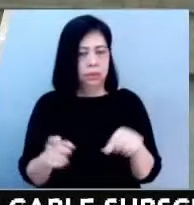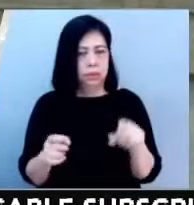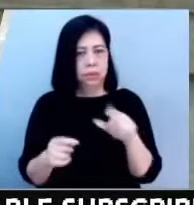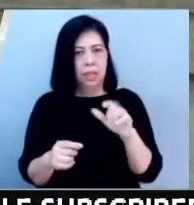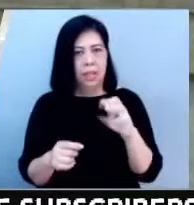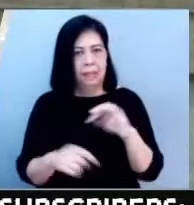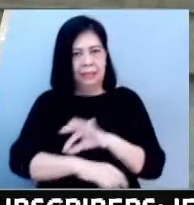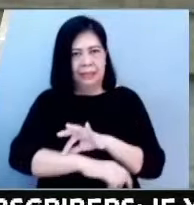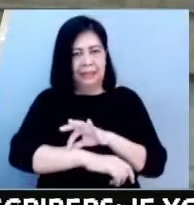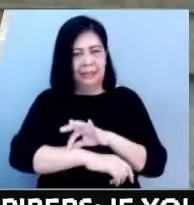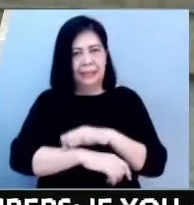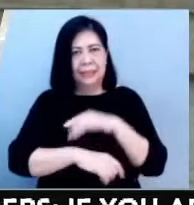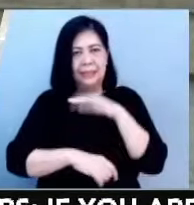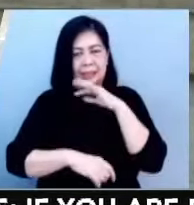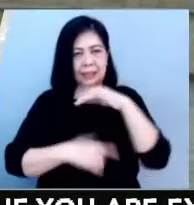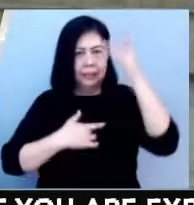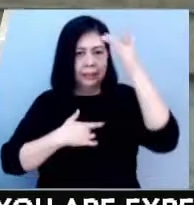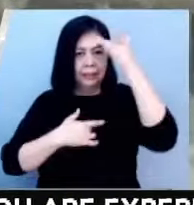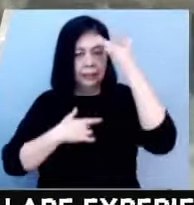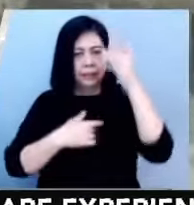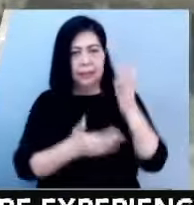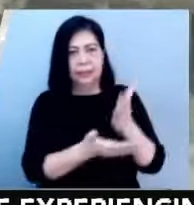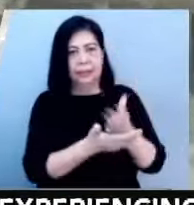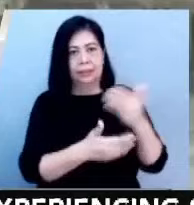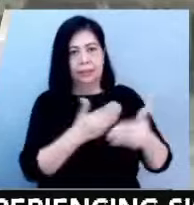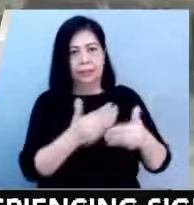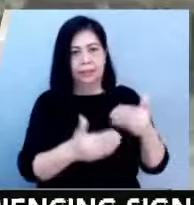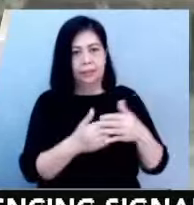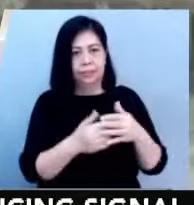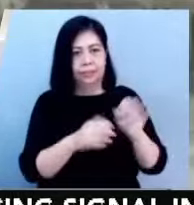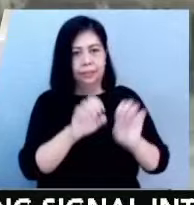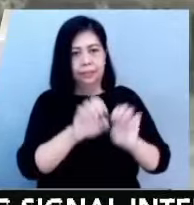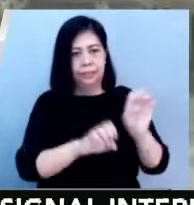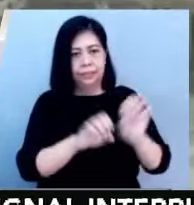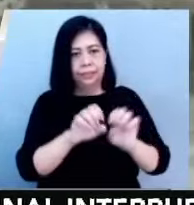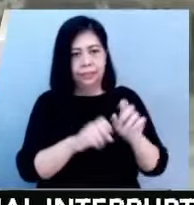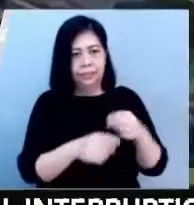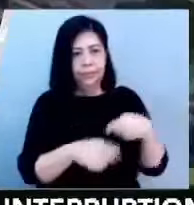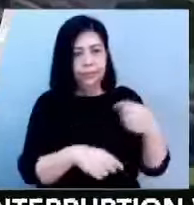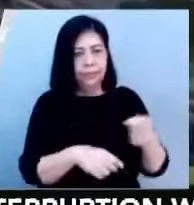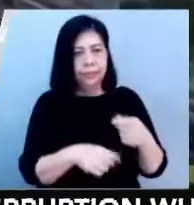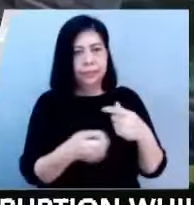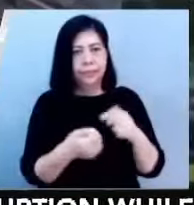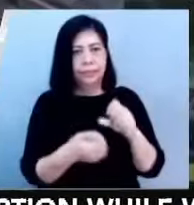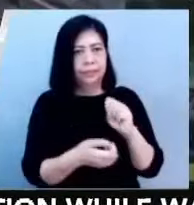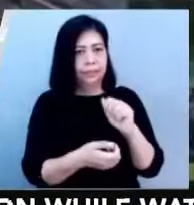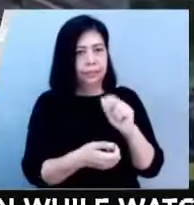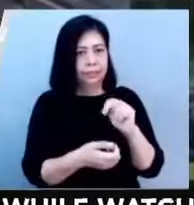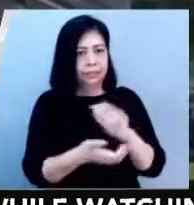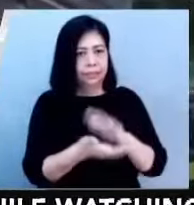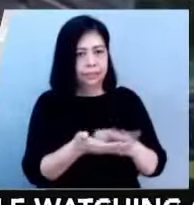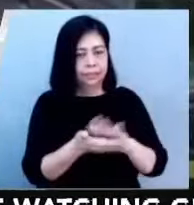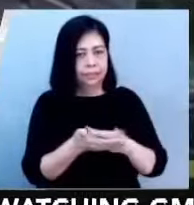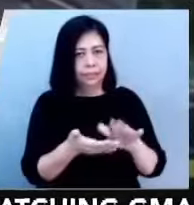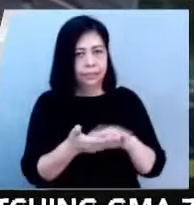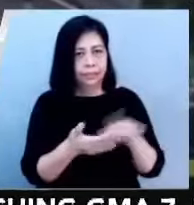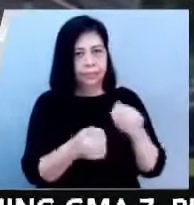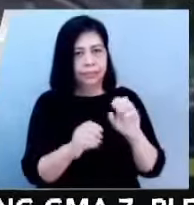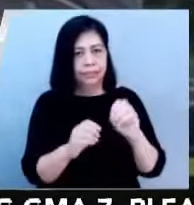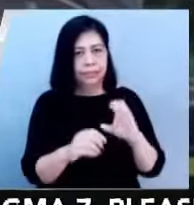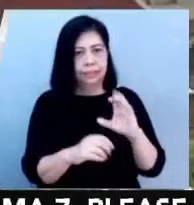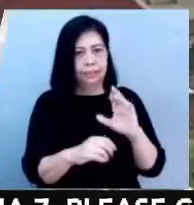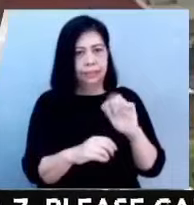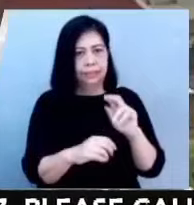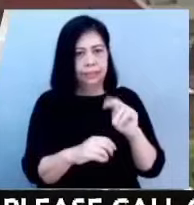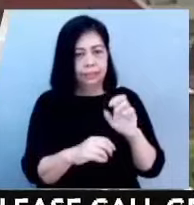Disease. Itinigil muna ang pagproseso, pag-evaluate at pag-issue ng sanitary at phytosanitary clearances sa buhay o